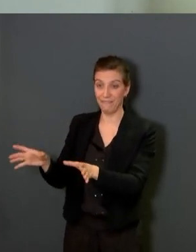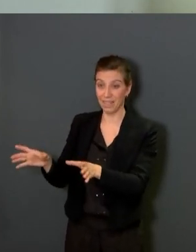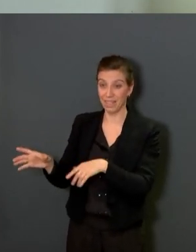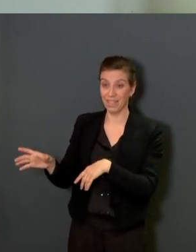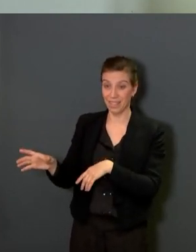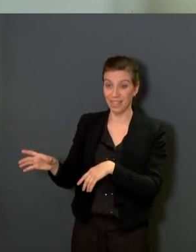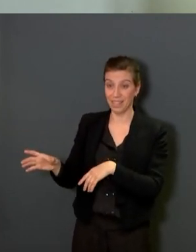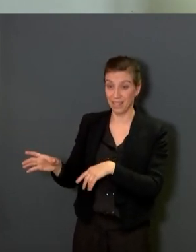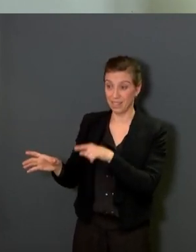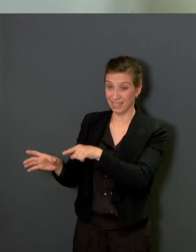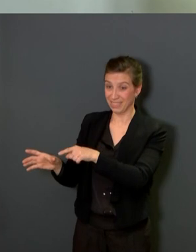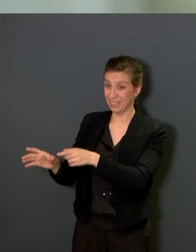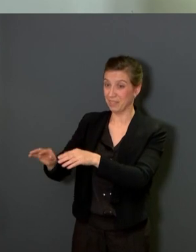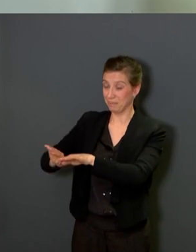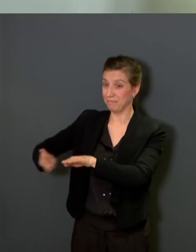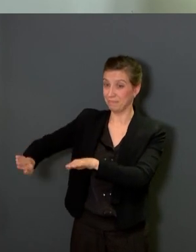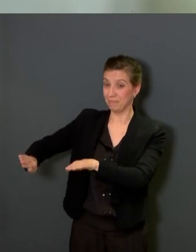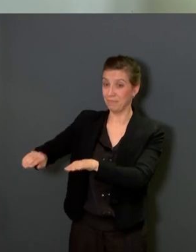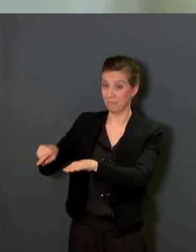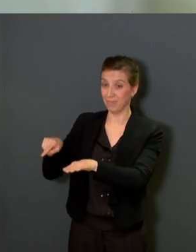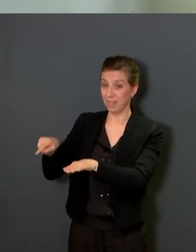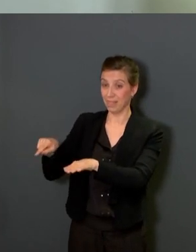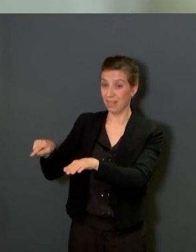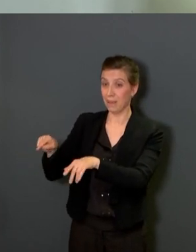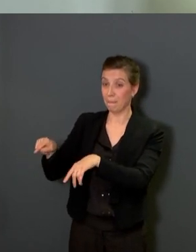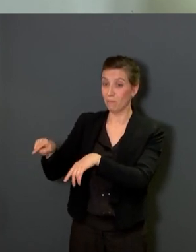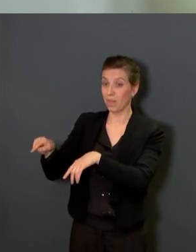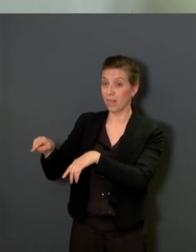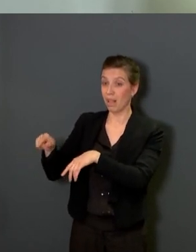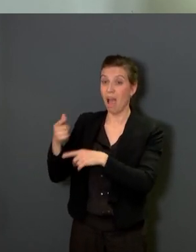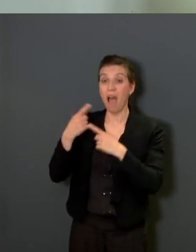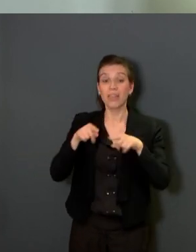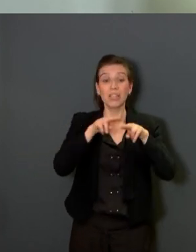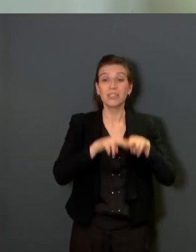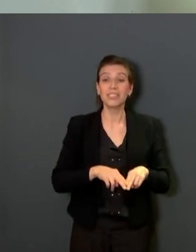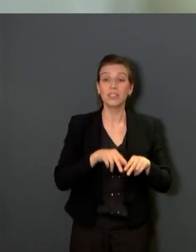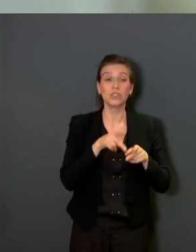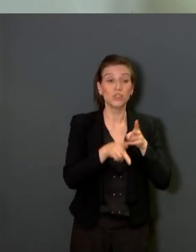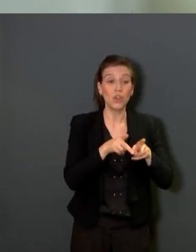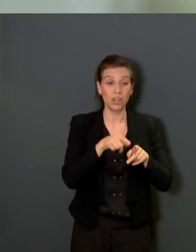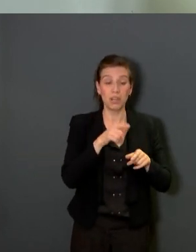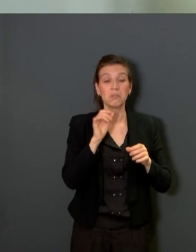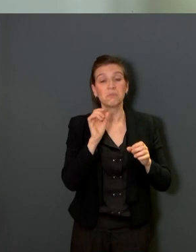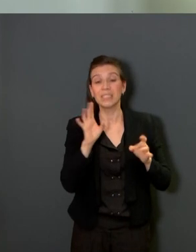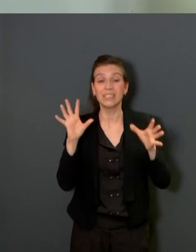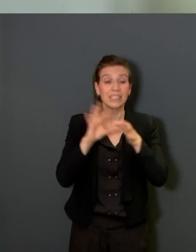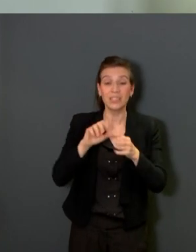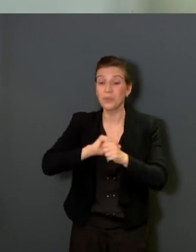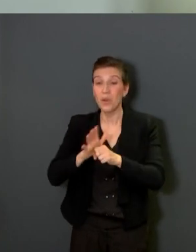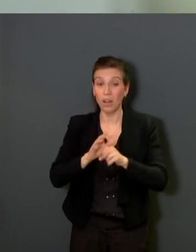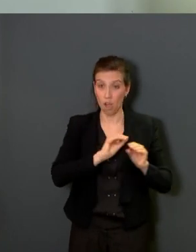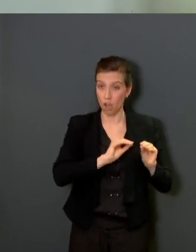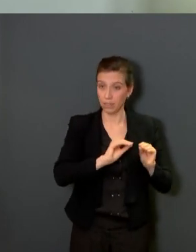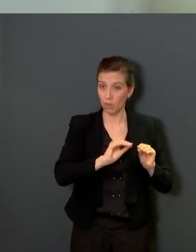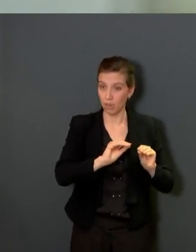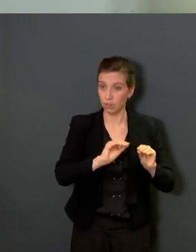zo. En dat is wel belangrijk voor de bevolking. Dus mensen die twijfelen of ze naar het ziekenhuis zouden gaan of naar de